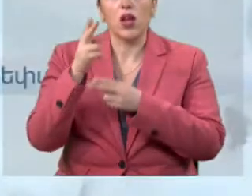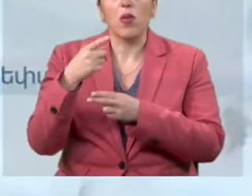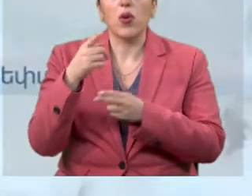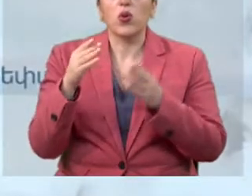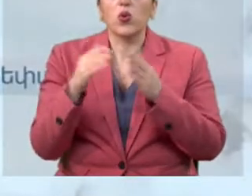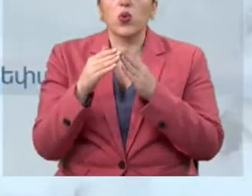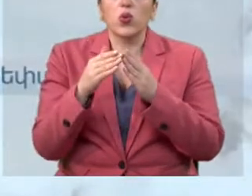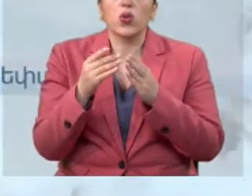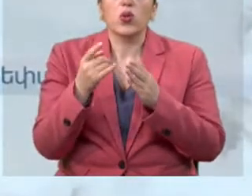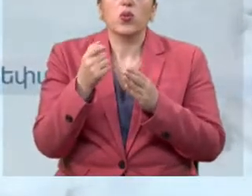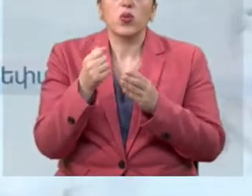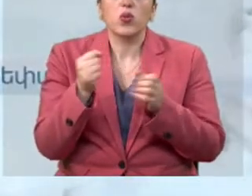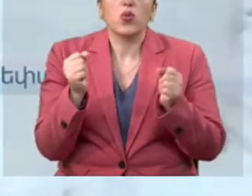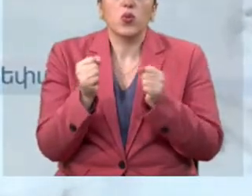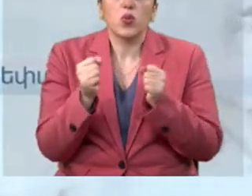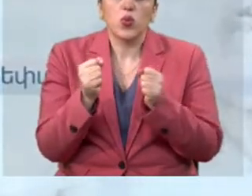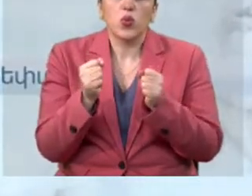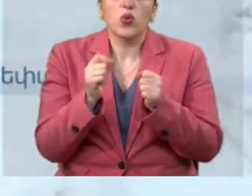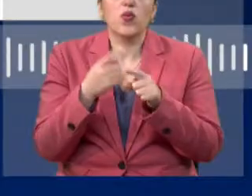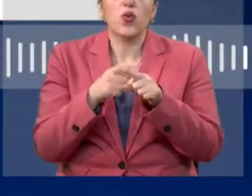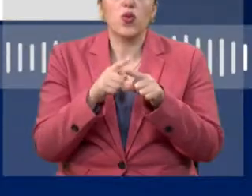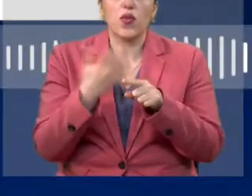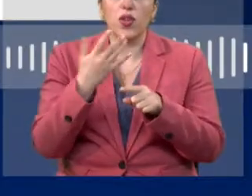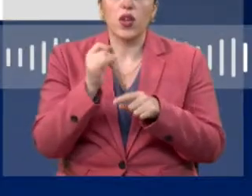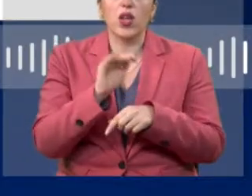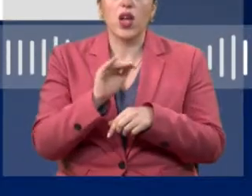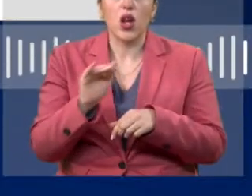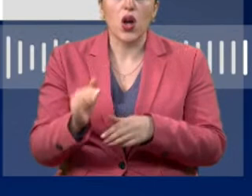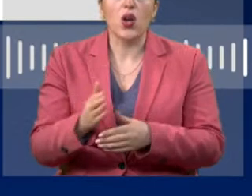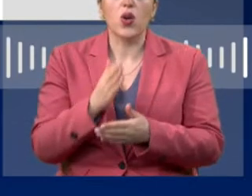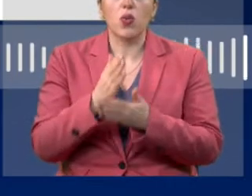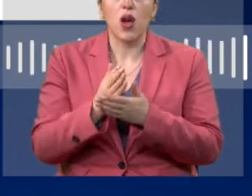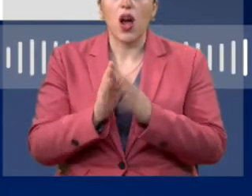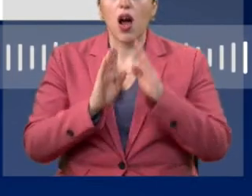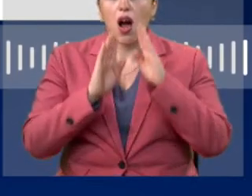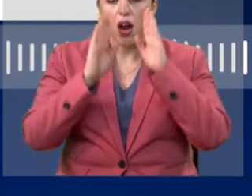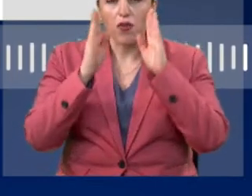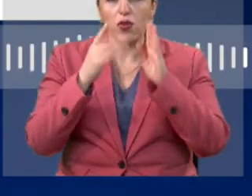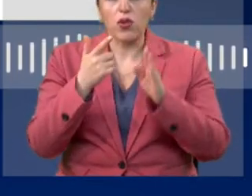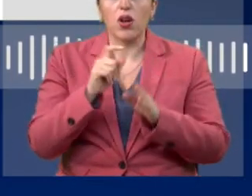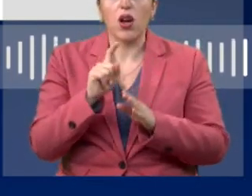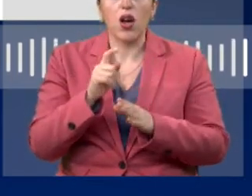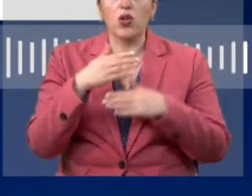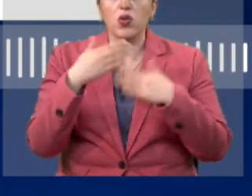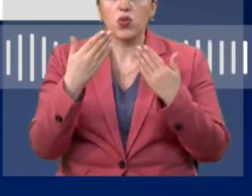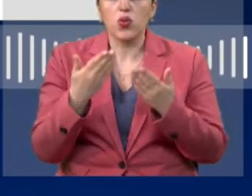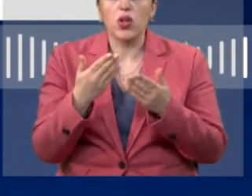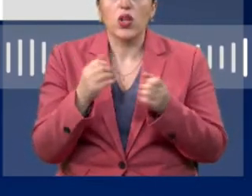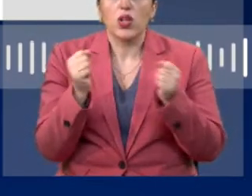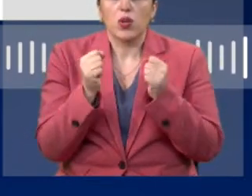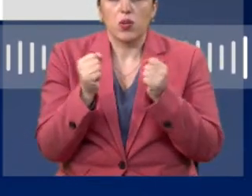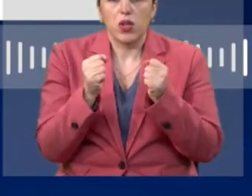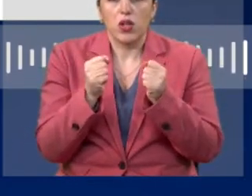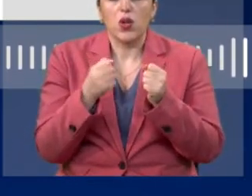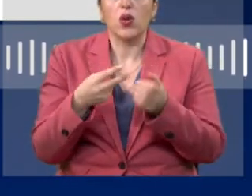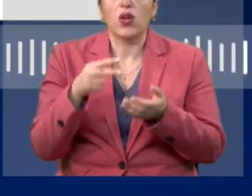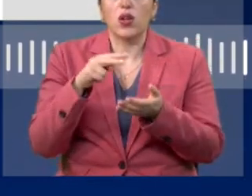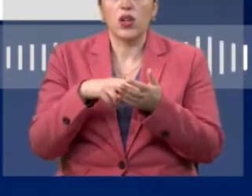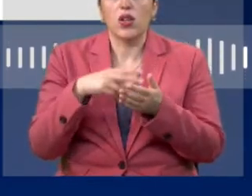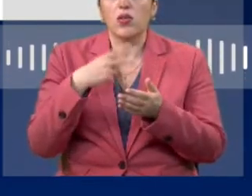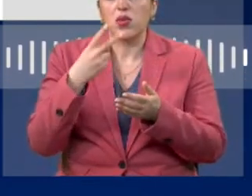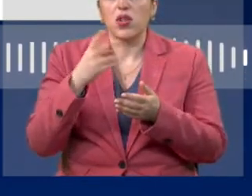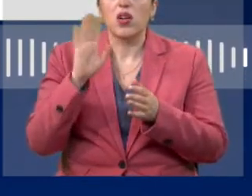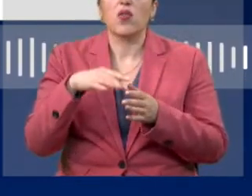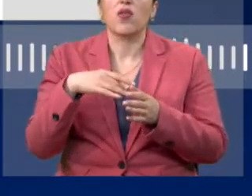տաք պահել, քանի որ ունի 5 փոքրիկ երեխա։ Առավոտյան գազ չունեին, գիշերը տունը սարճում մենք հետո վերկացանք